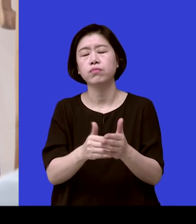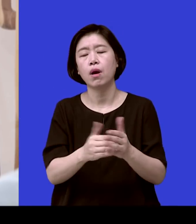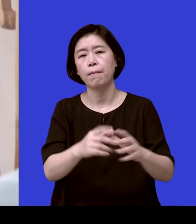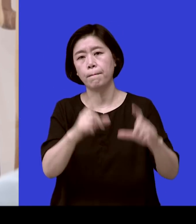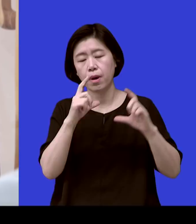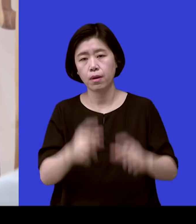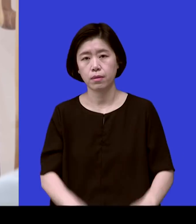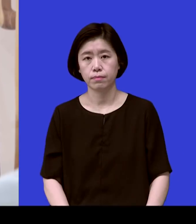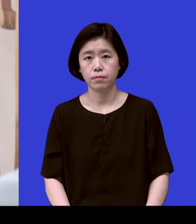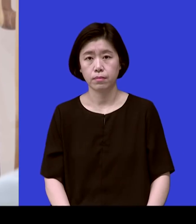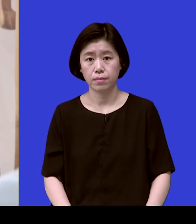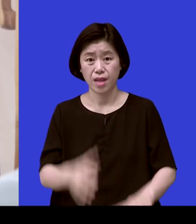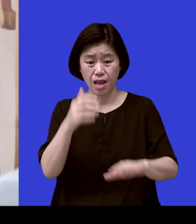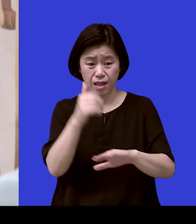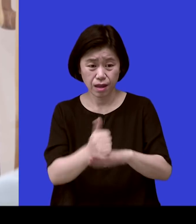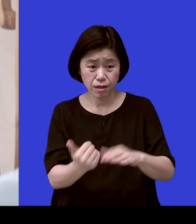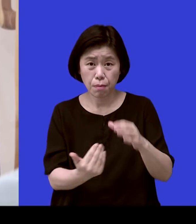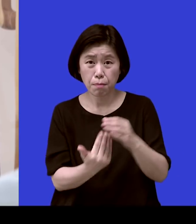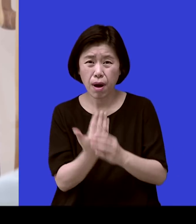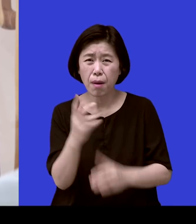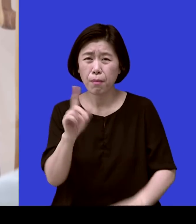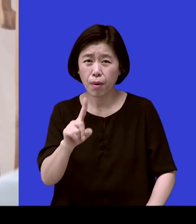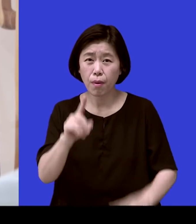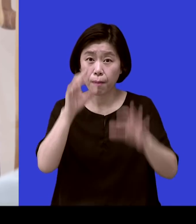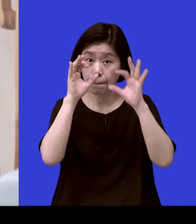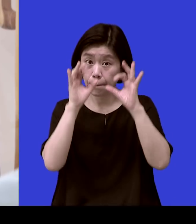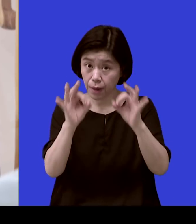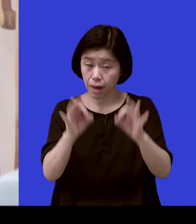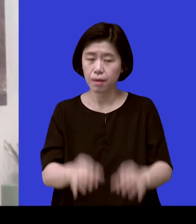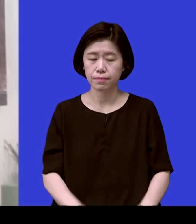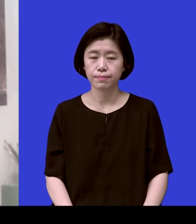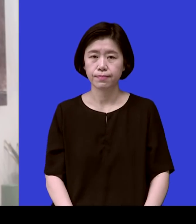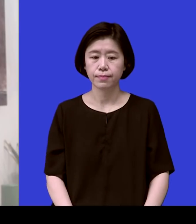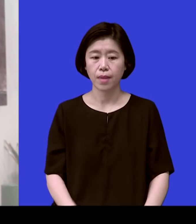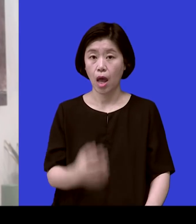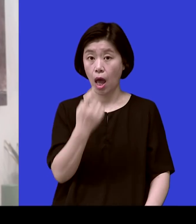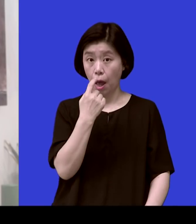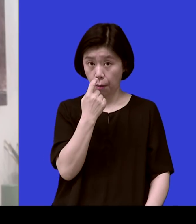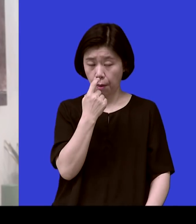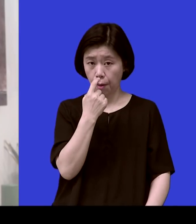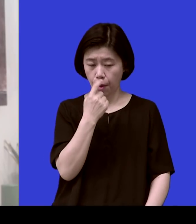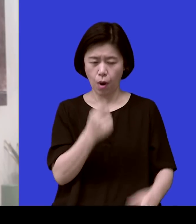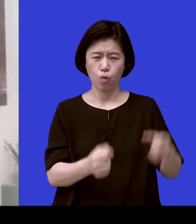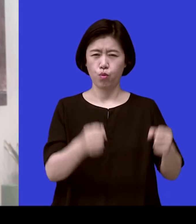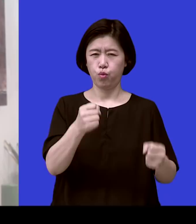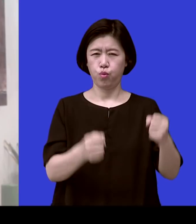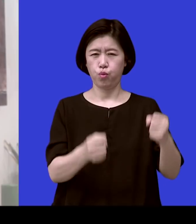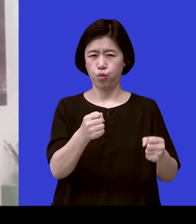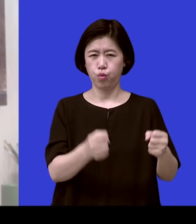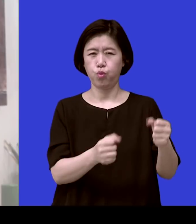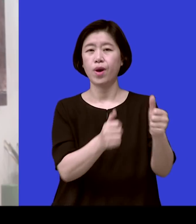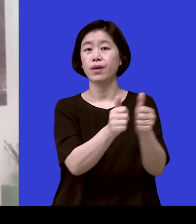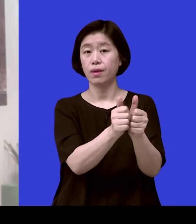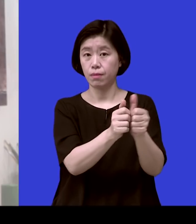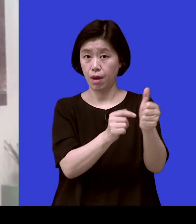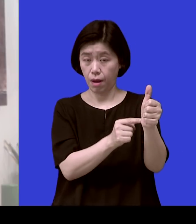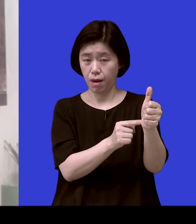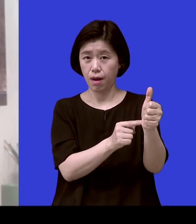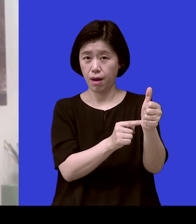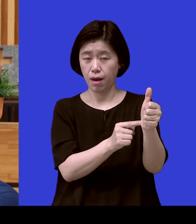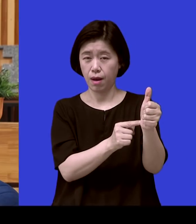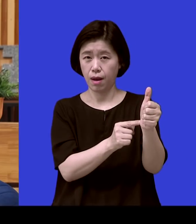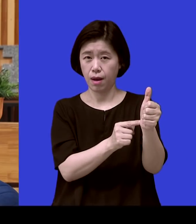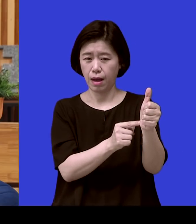그 학원의 그 기사분께서 그때 아마 그 학원에 오신 지 얼마 안